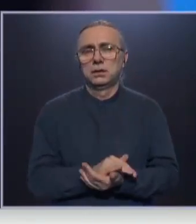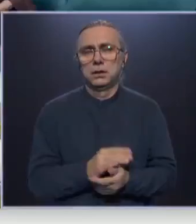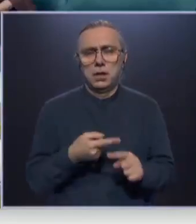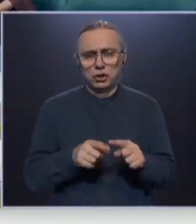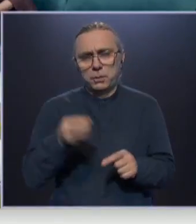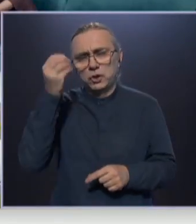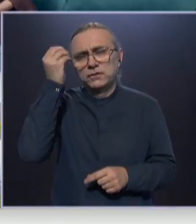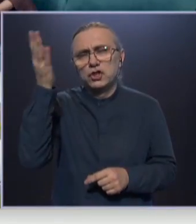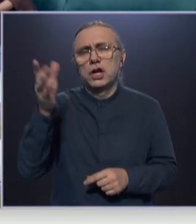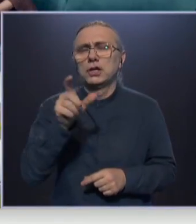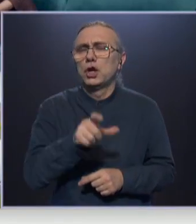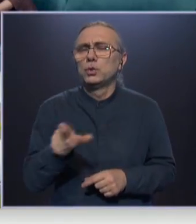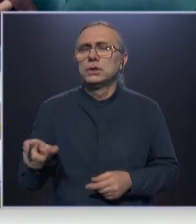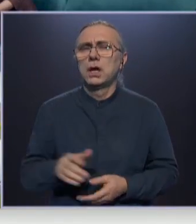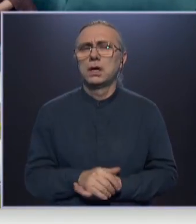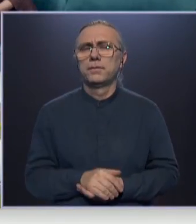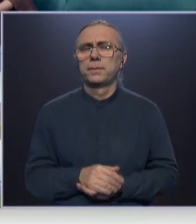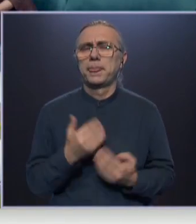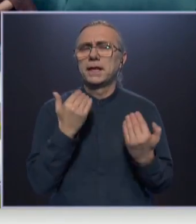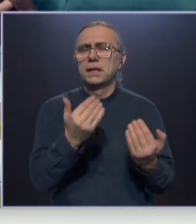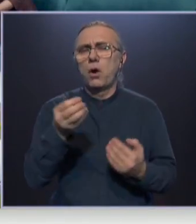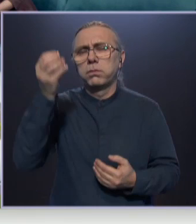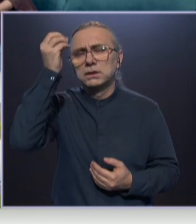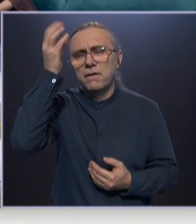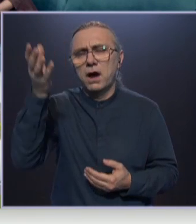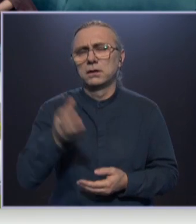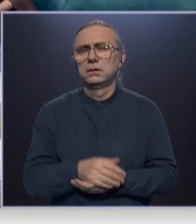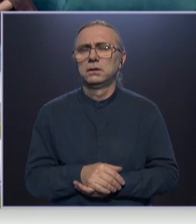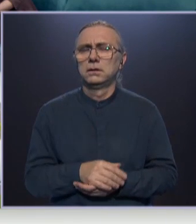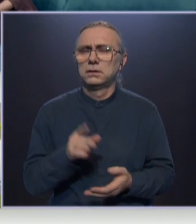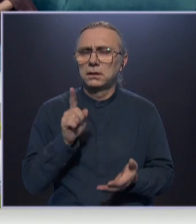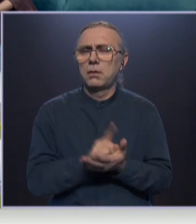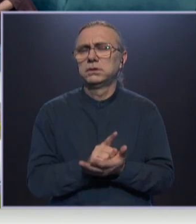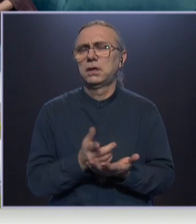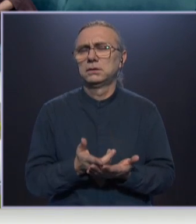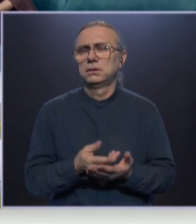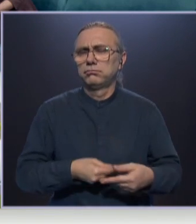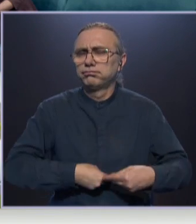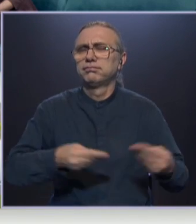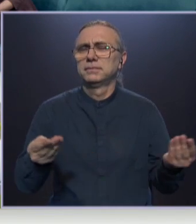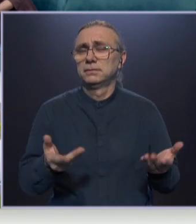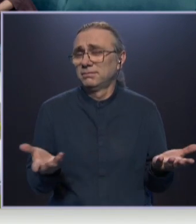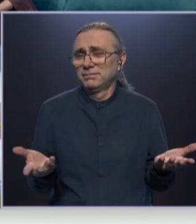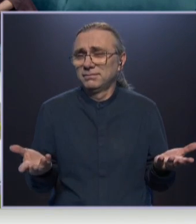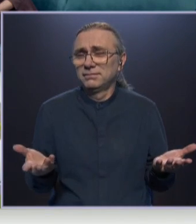просвещение людей, это же, в общем-то, их образование. Надо обязательно... Я думаю, что